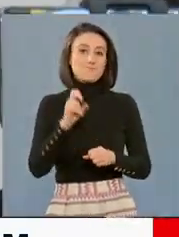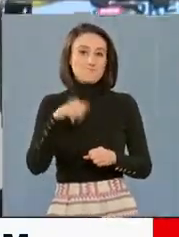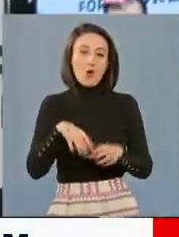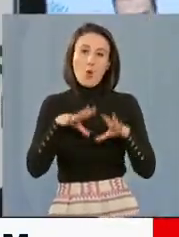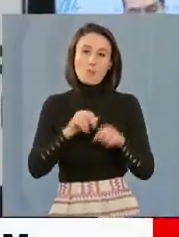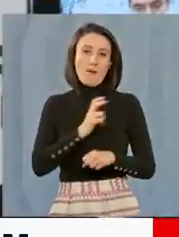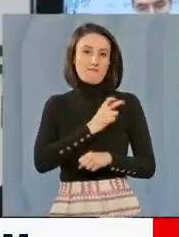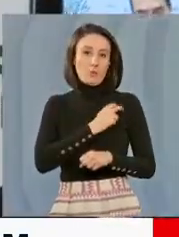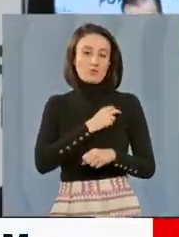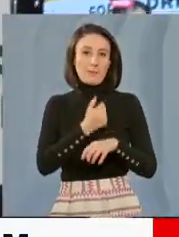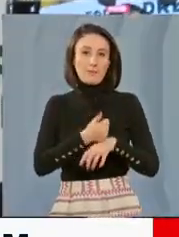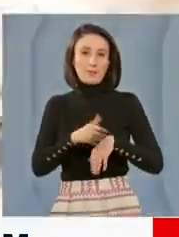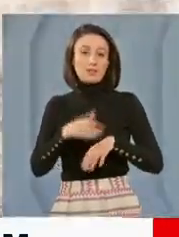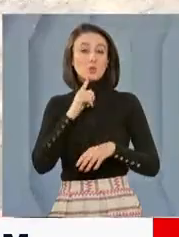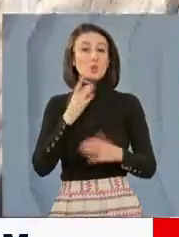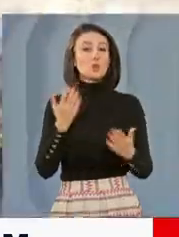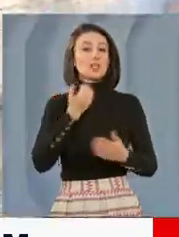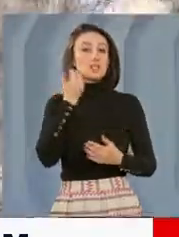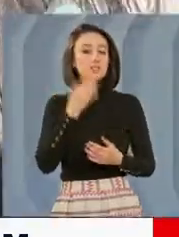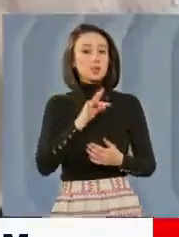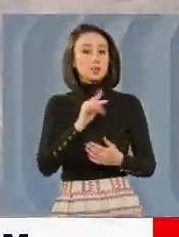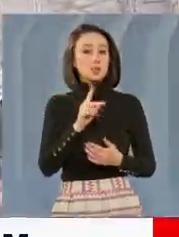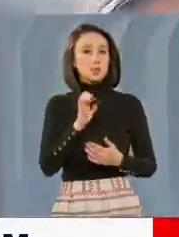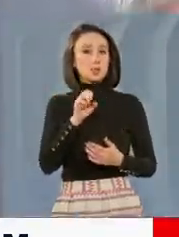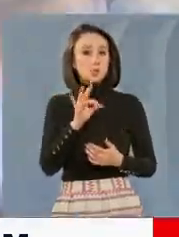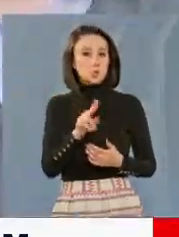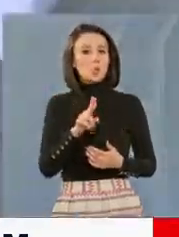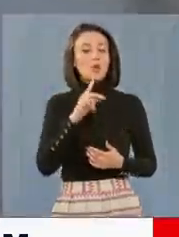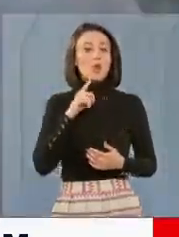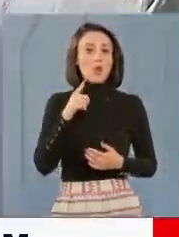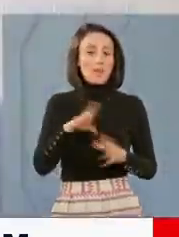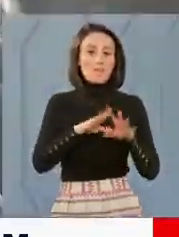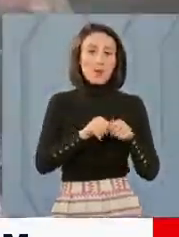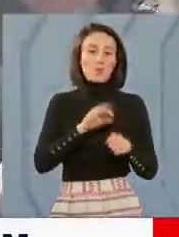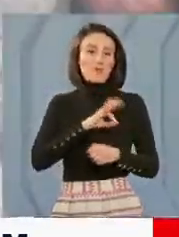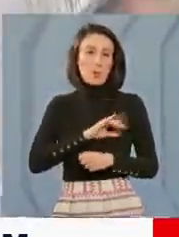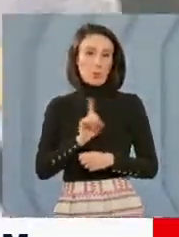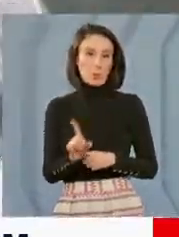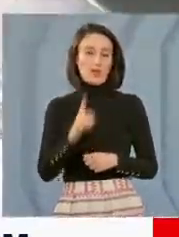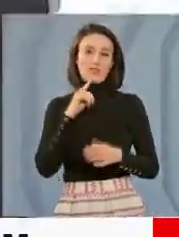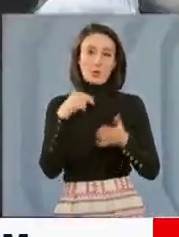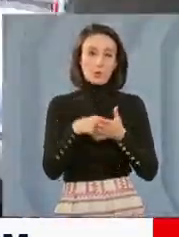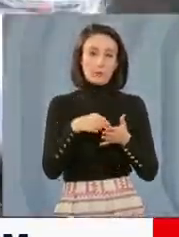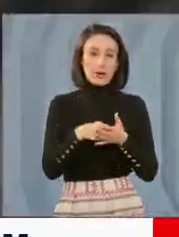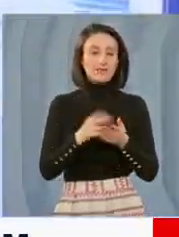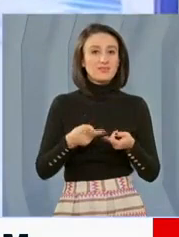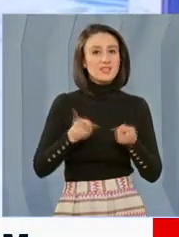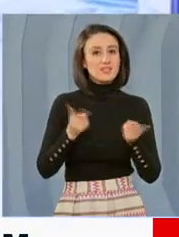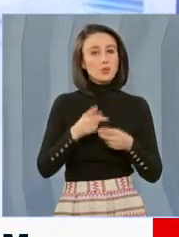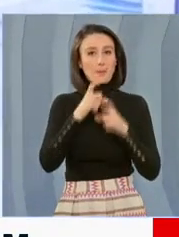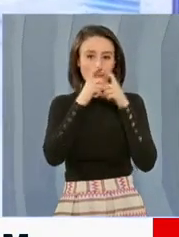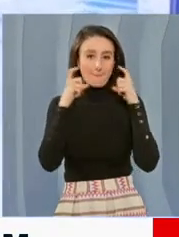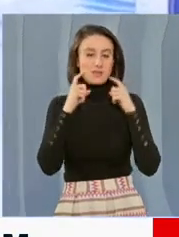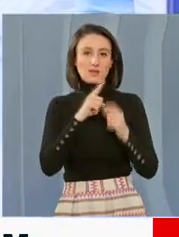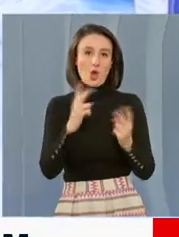ocupa funcția de premier în momentul în care Gabriel Țuțu, alături de Victor Pițurcă și fiul acestuia, ar fi achiziționat și distribuit